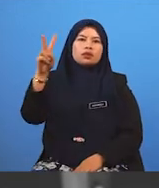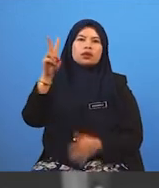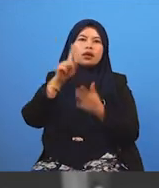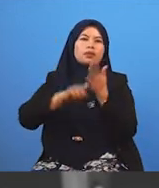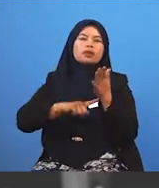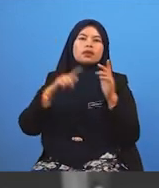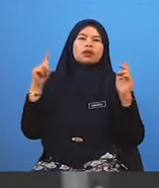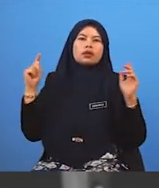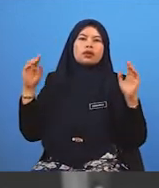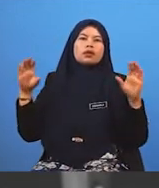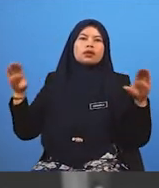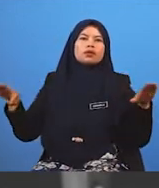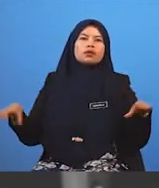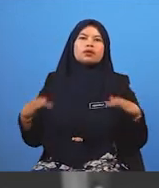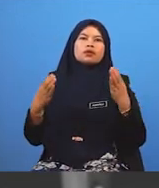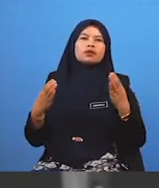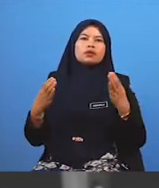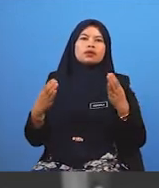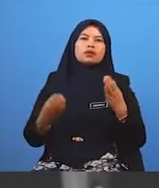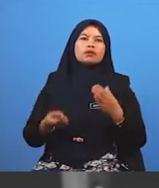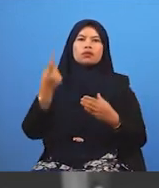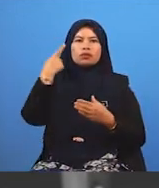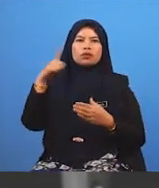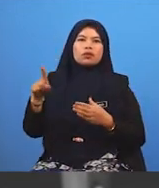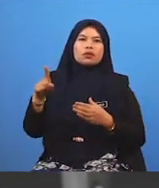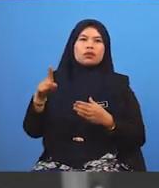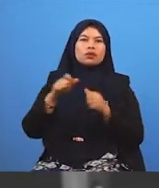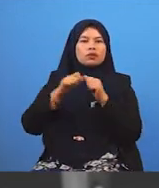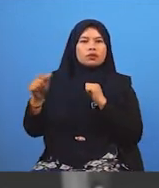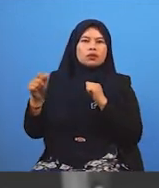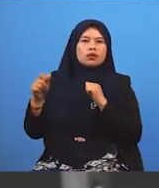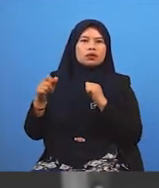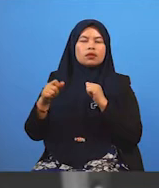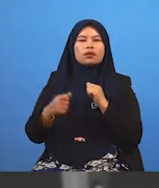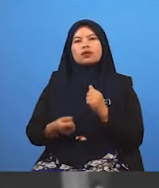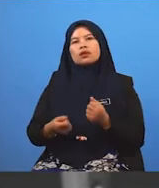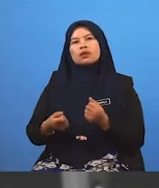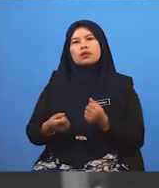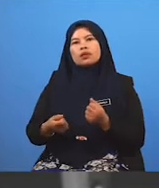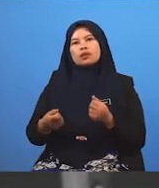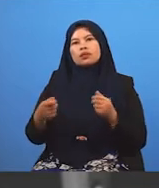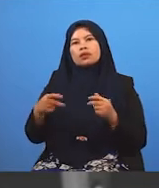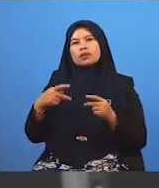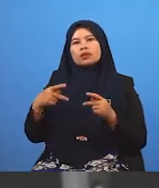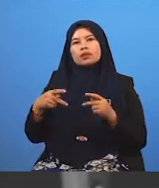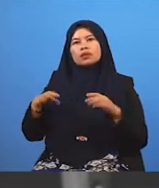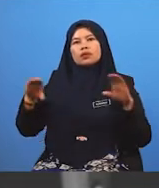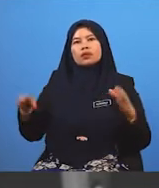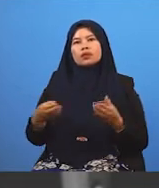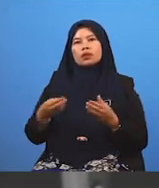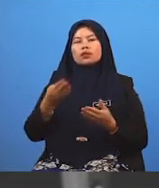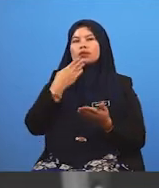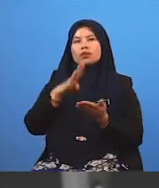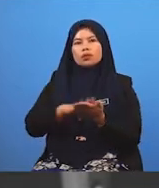apakah tindakan yang perlu dilakukan untuk menjauhi perbuatan buruk? Sila jawab murid-murid.